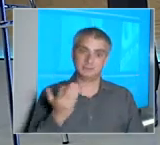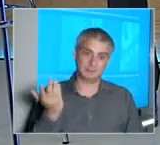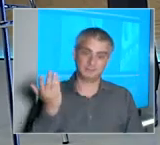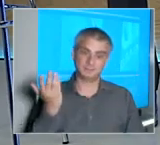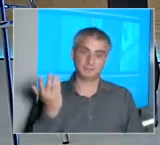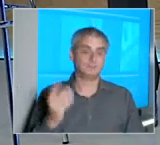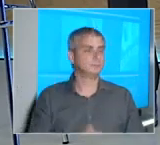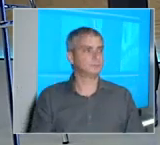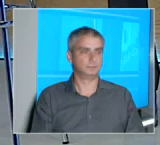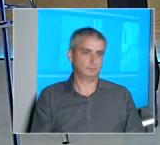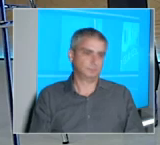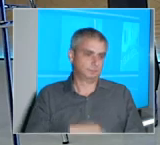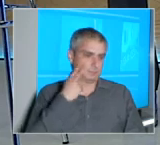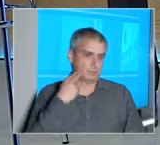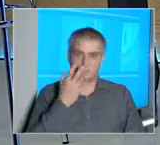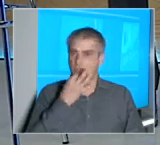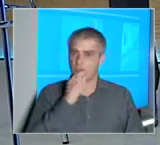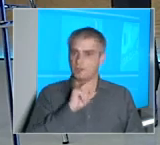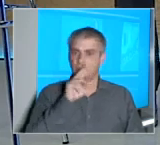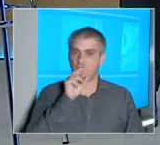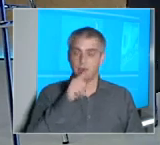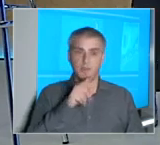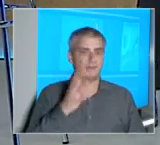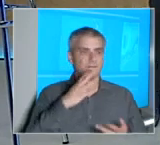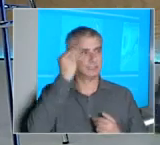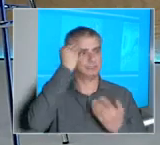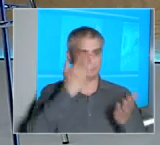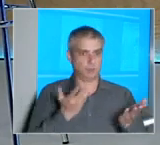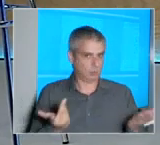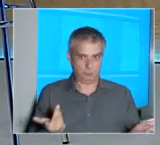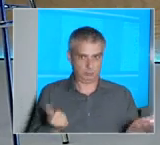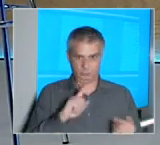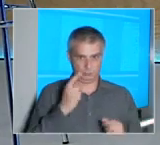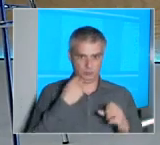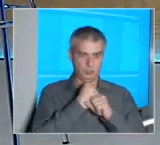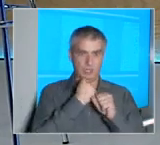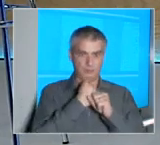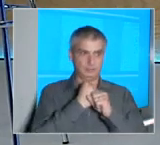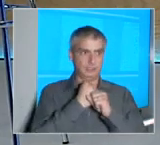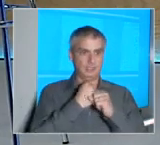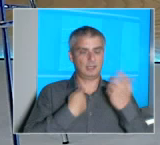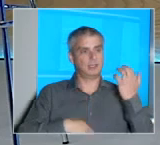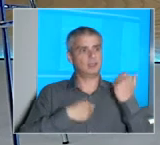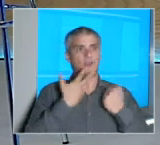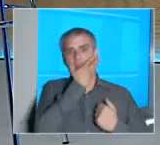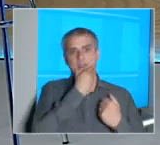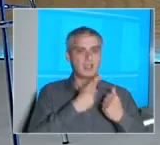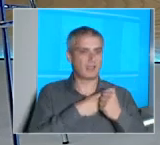אבל... זה פתטי. אולי עדיף שלא היינו מדברים. ואיך יזכרו אותו? מה, בתור מי שיצר כמה מהיצירות היותר